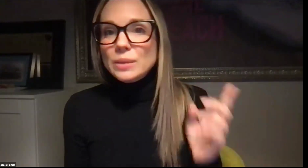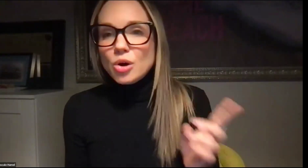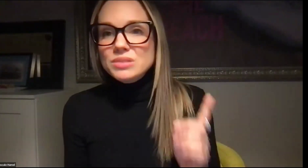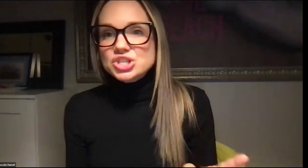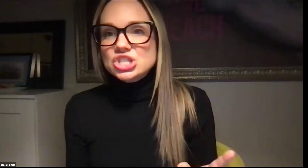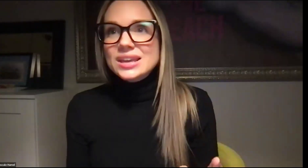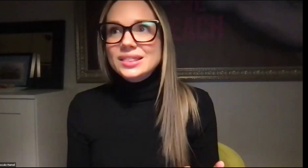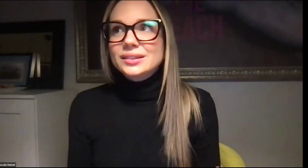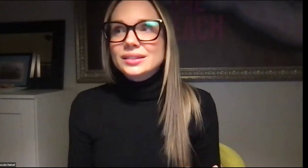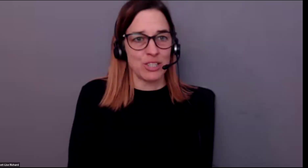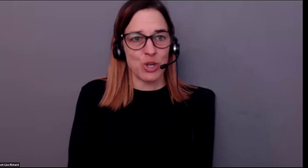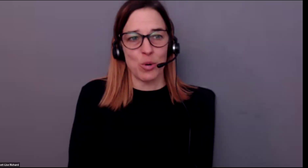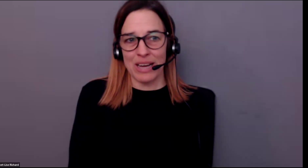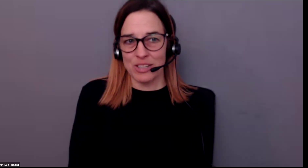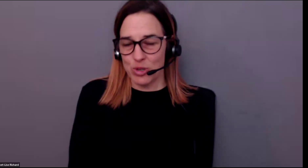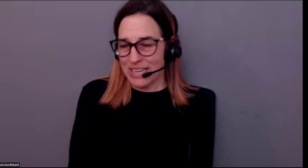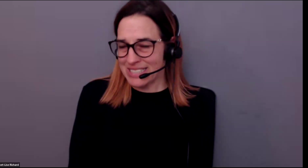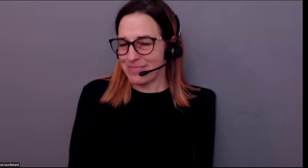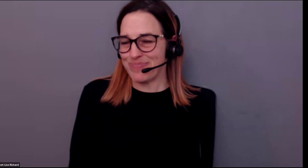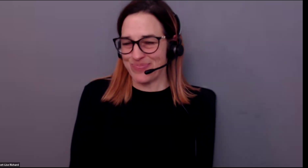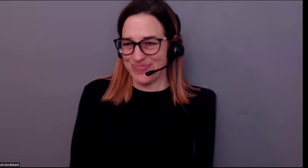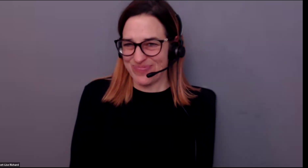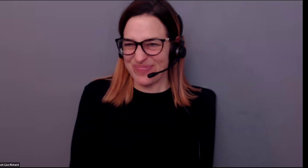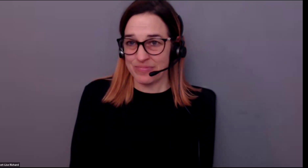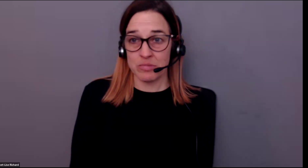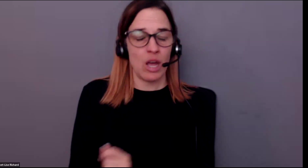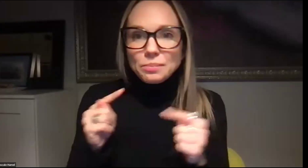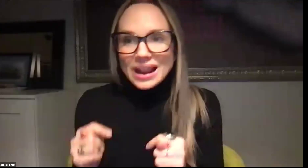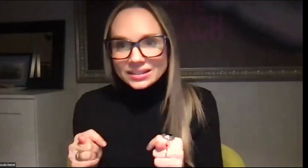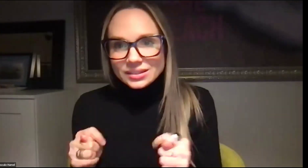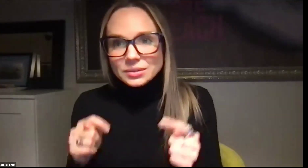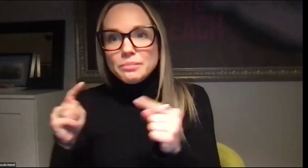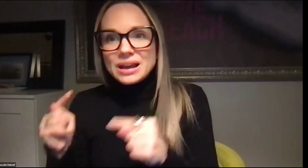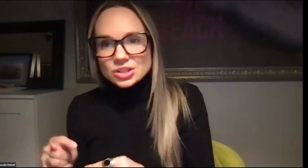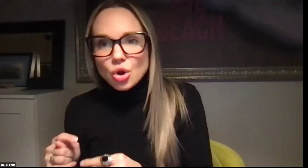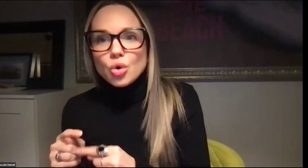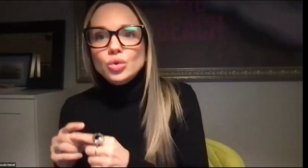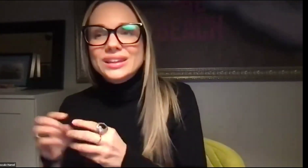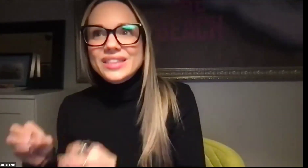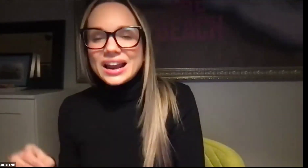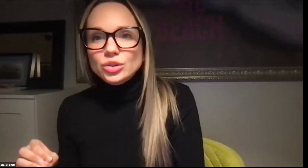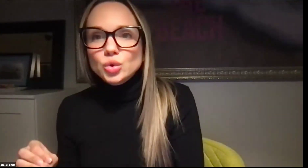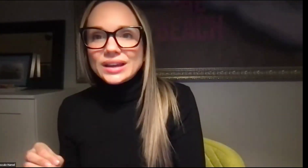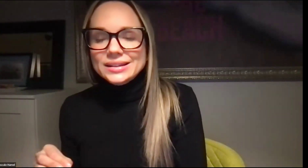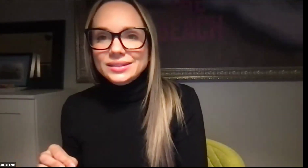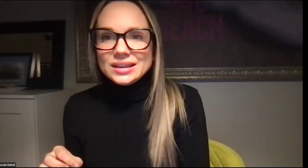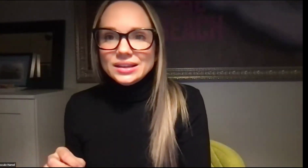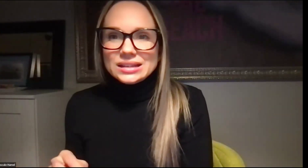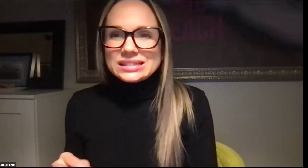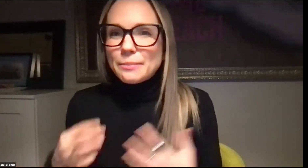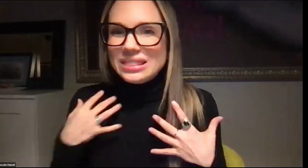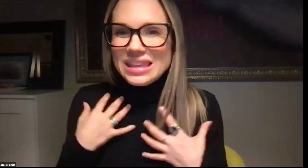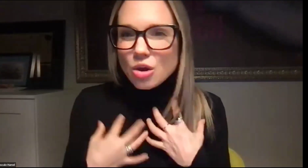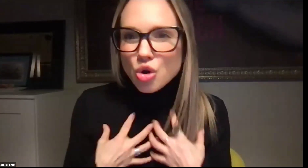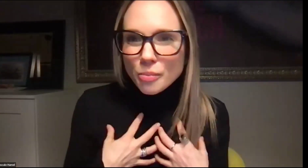Mais on n'est pas obligé. Oui, je comprends, Juliette. On n'est pas obligé d'être plate parce qu'on est dans la